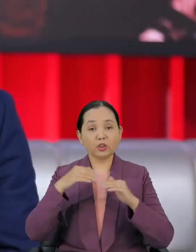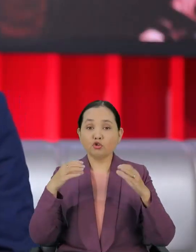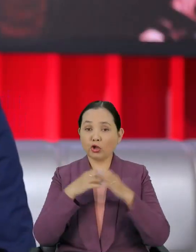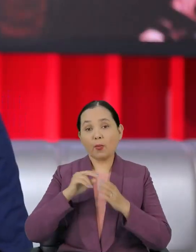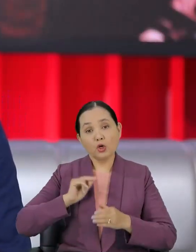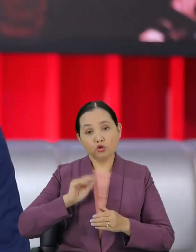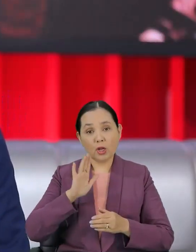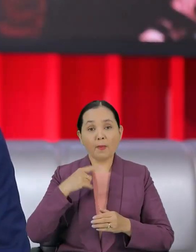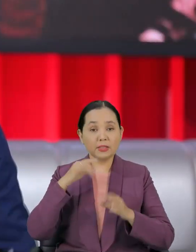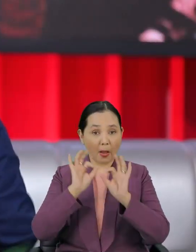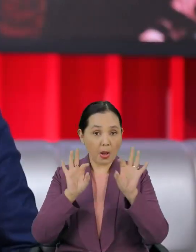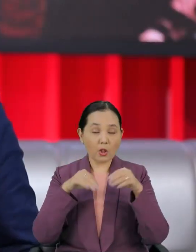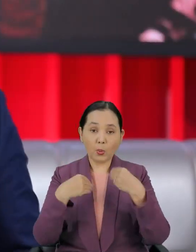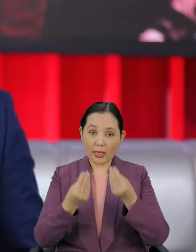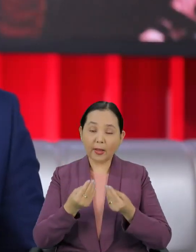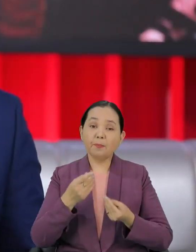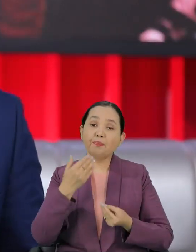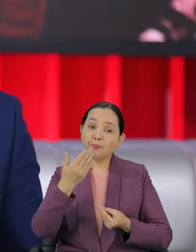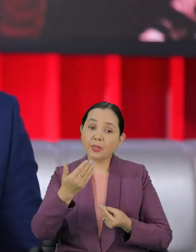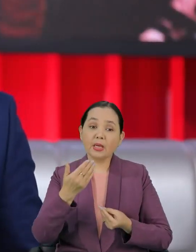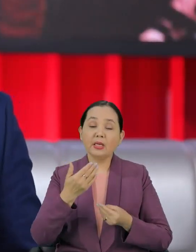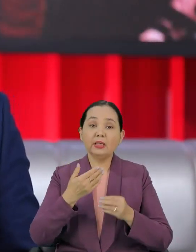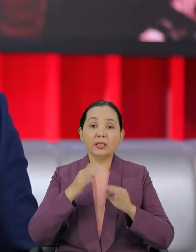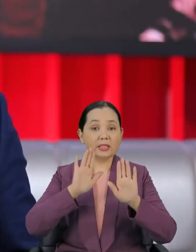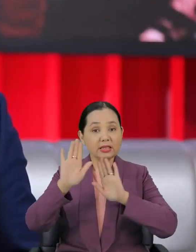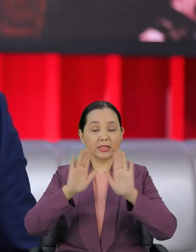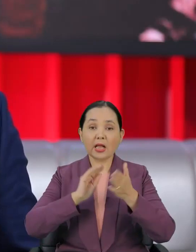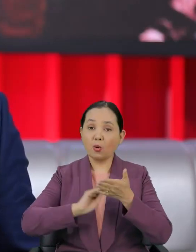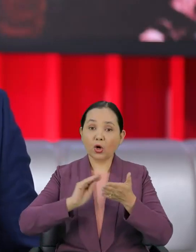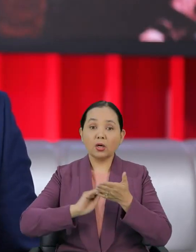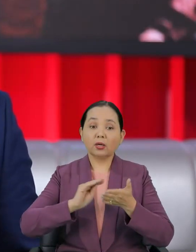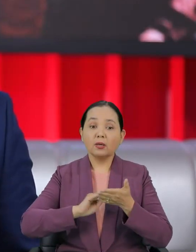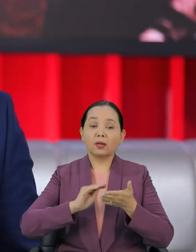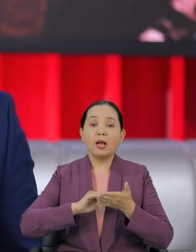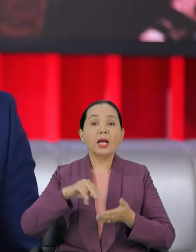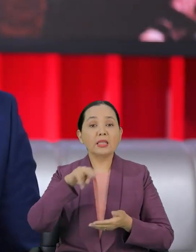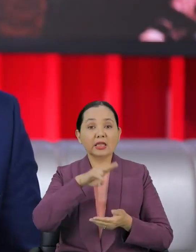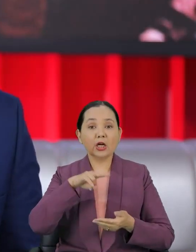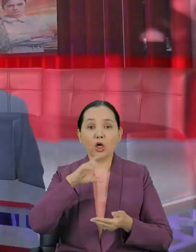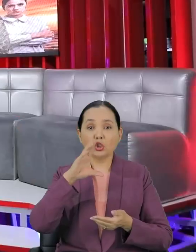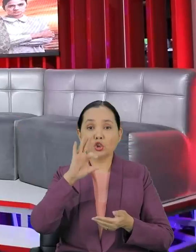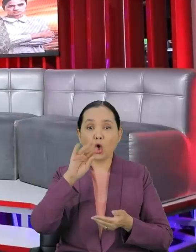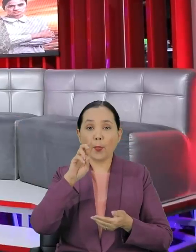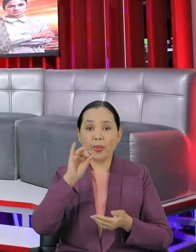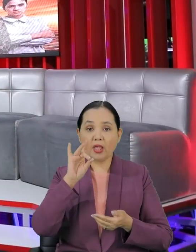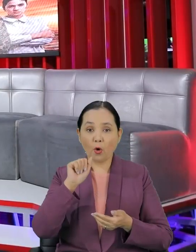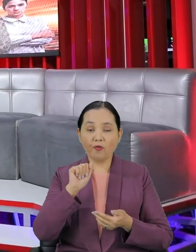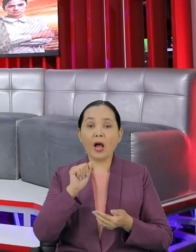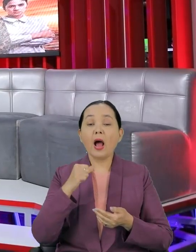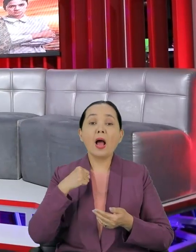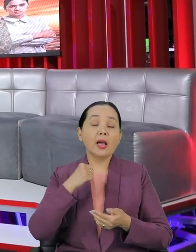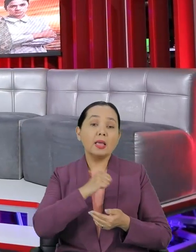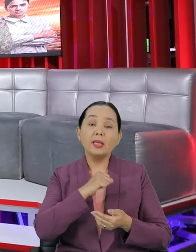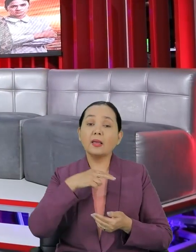jamoa ishlayotganligini bizga ma'lum qilishdi va ssenariy muallifi yozuvchi va publitsist Dilfuza Sobirova ekan va